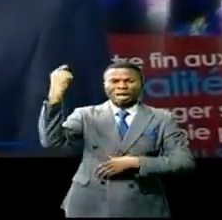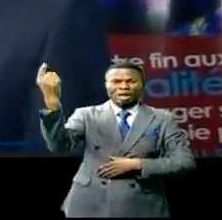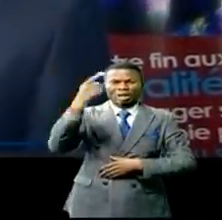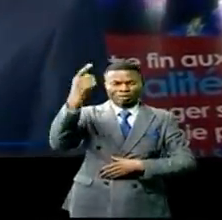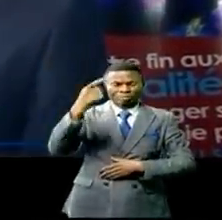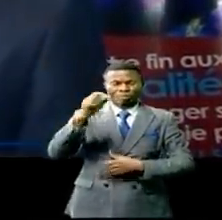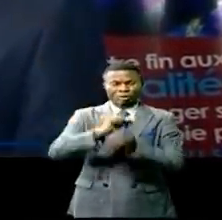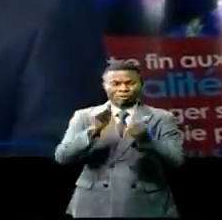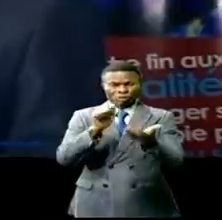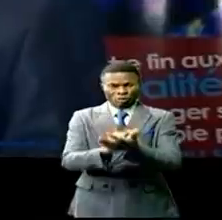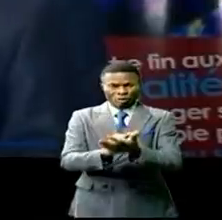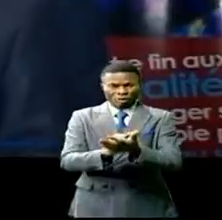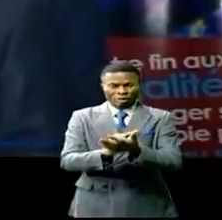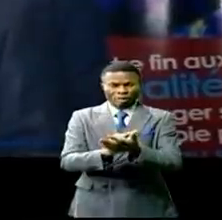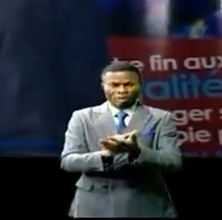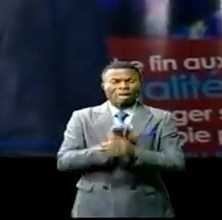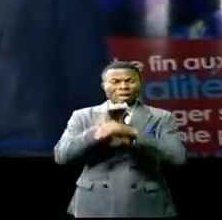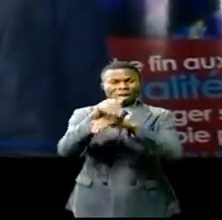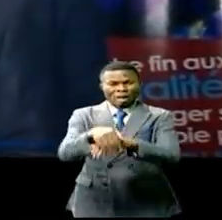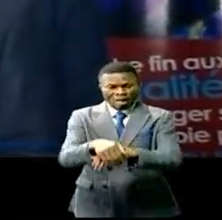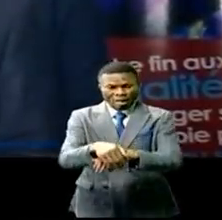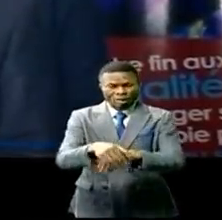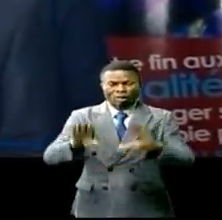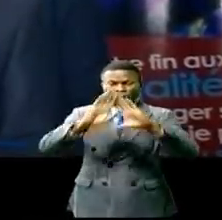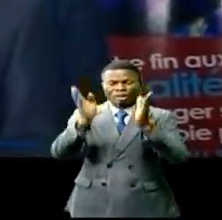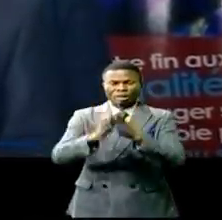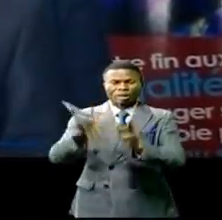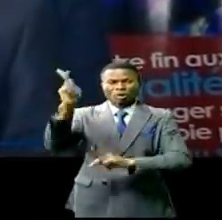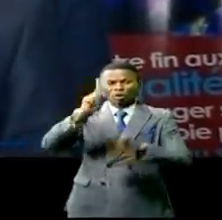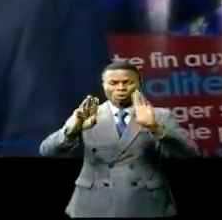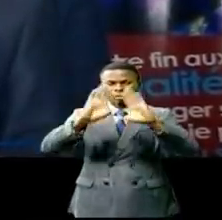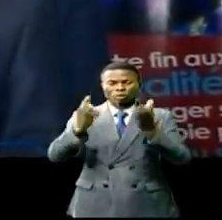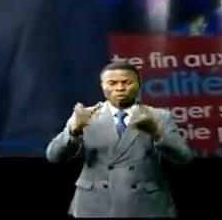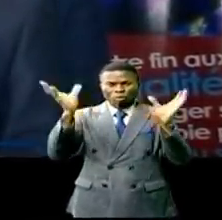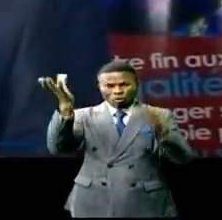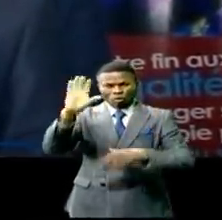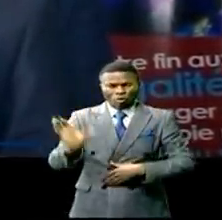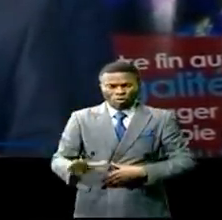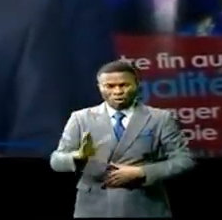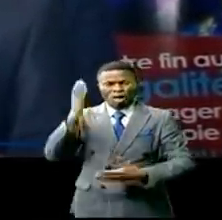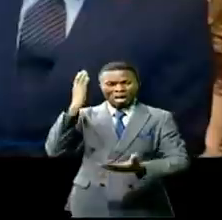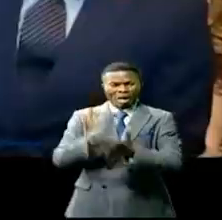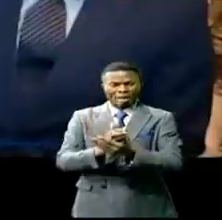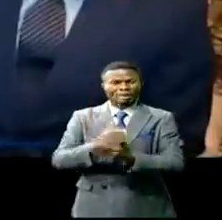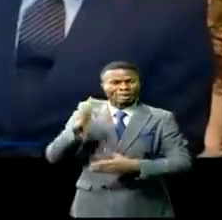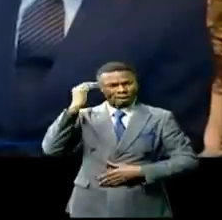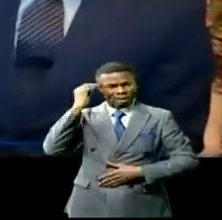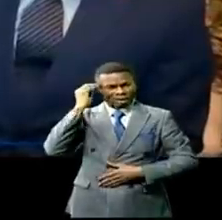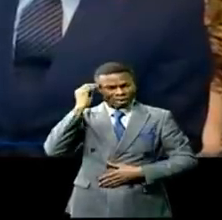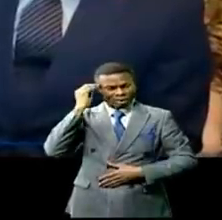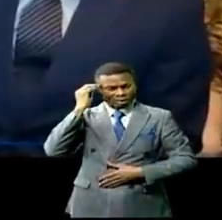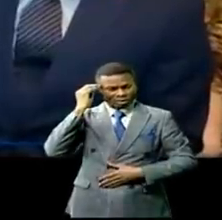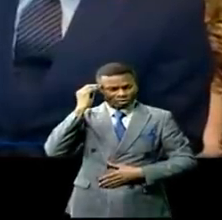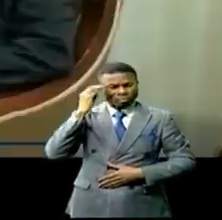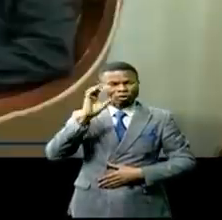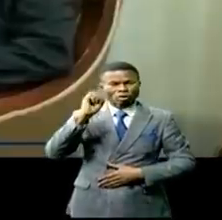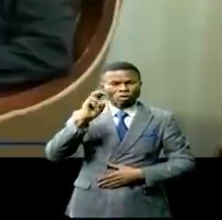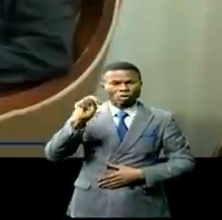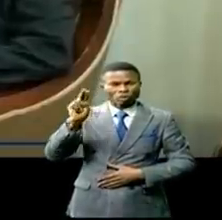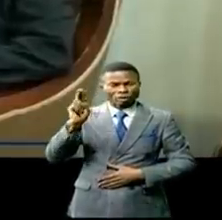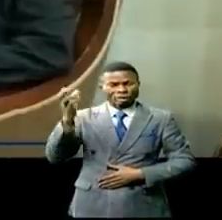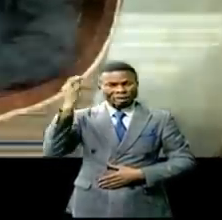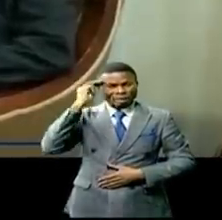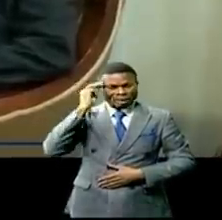sujet je réitère l'engagement de toute la population des constantes râle dans la lutte contre le sida pour l'un du sida à l'un des partenaires engagés